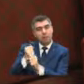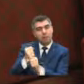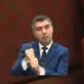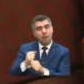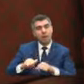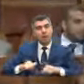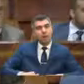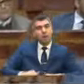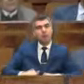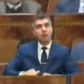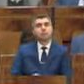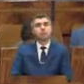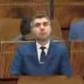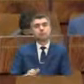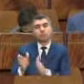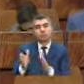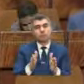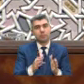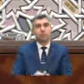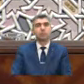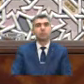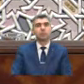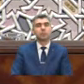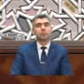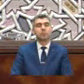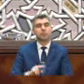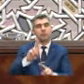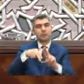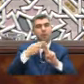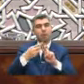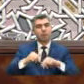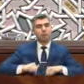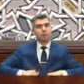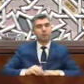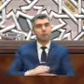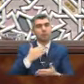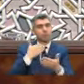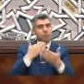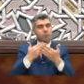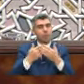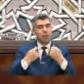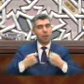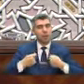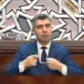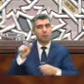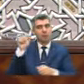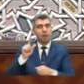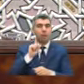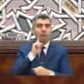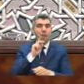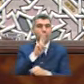هذه الفوضى؟ لكم الكلمة سيد الوزير للجواب، تفضلوا. شكرا سيد الرئيس، سيدة النائبة محترمة.